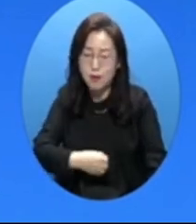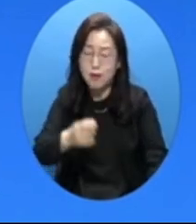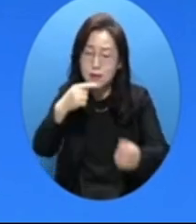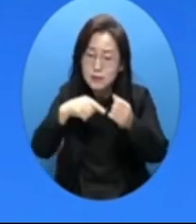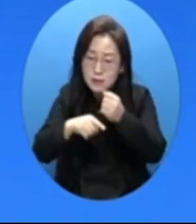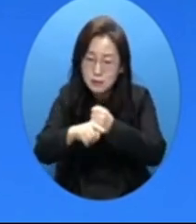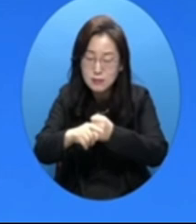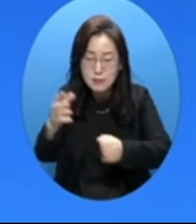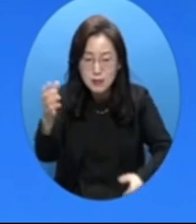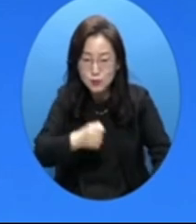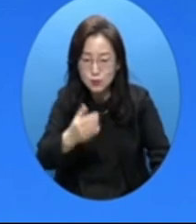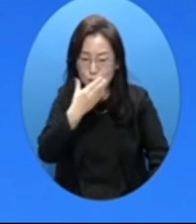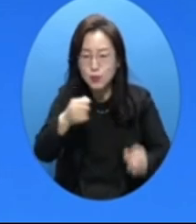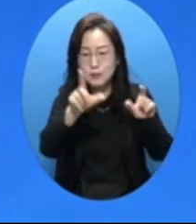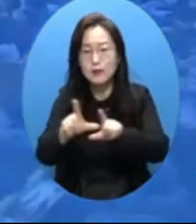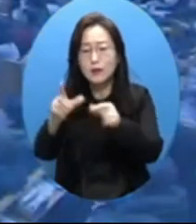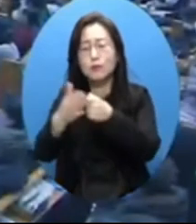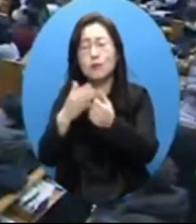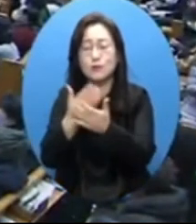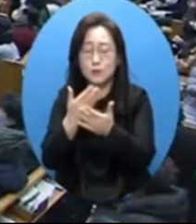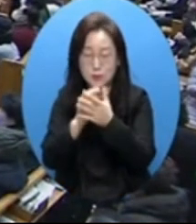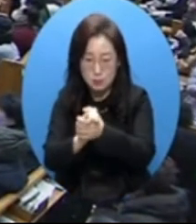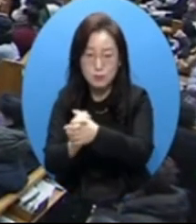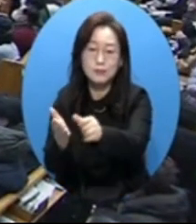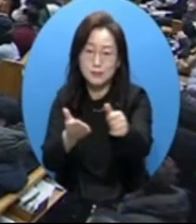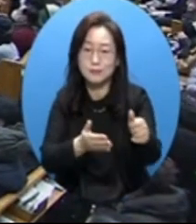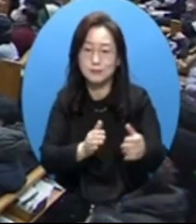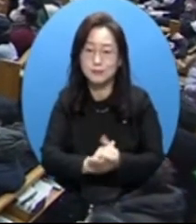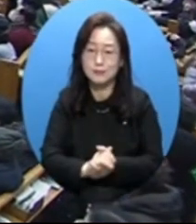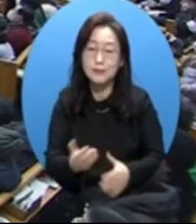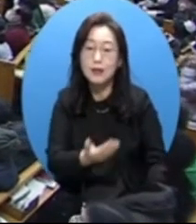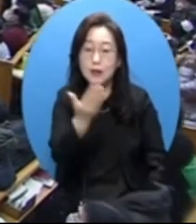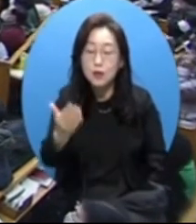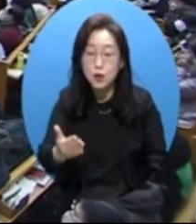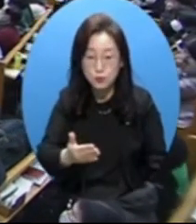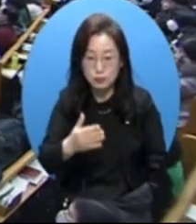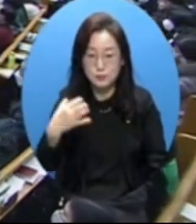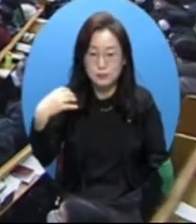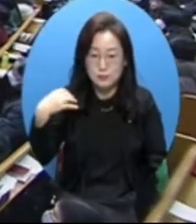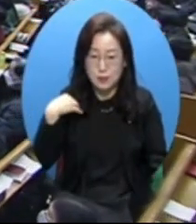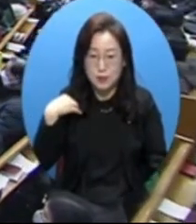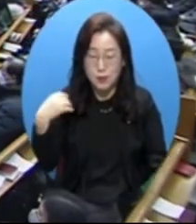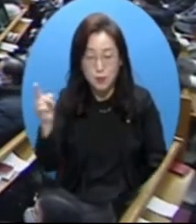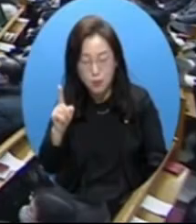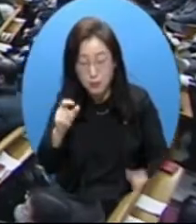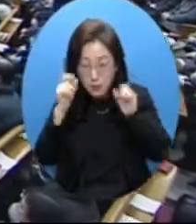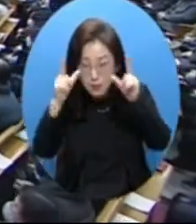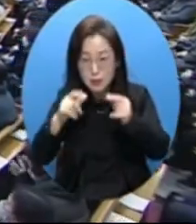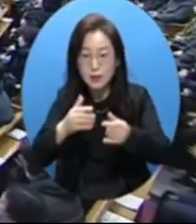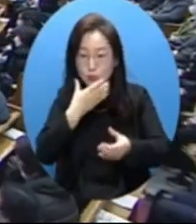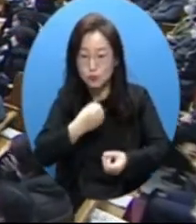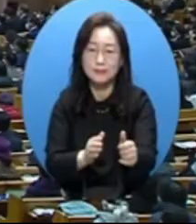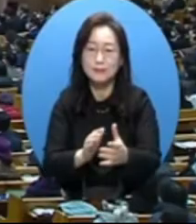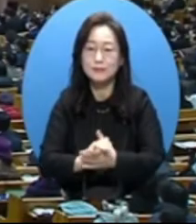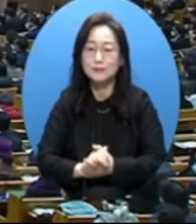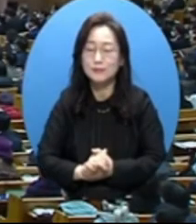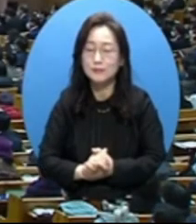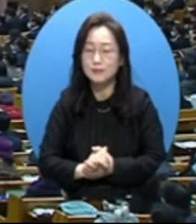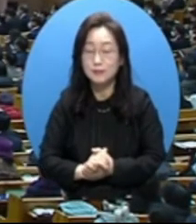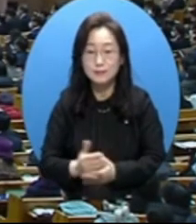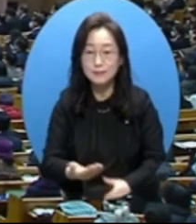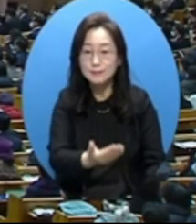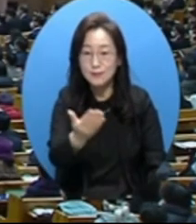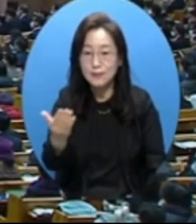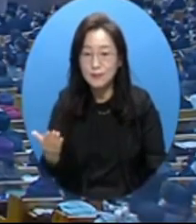우리 모두가 되게 하여 주옵소서 여러분의 사명을 새롭게 하는 귀한 시간 되기를 주님으로 축원합니다 여러분